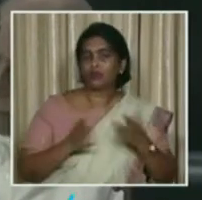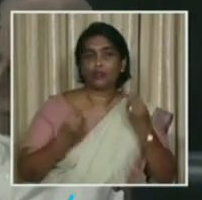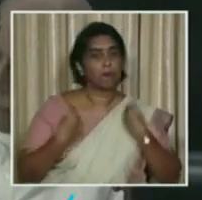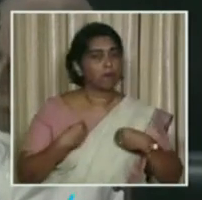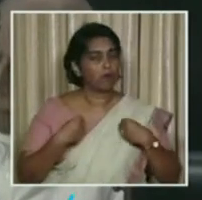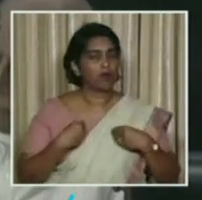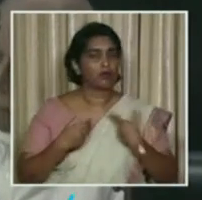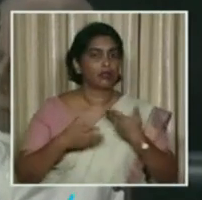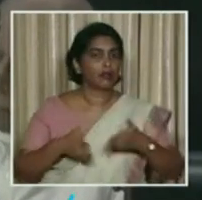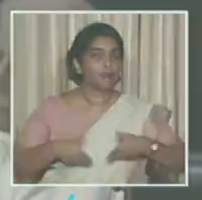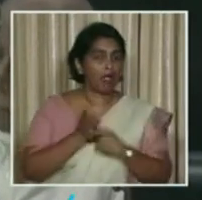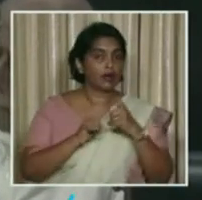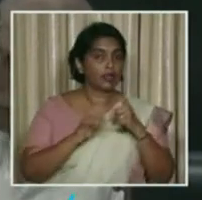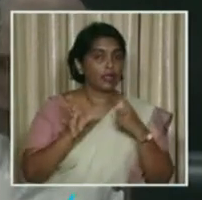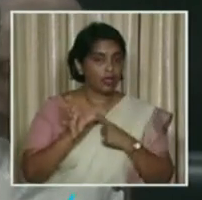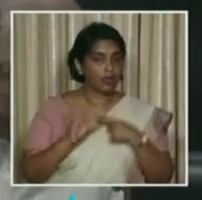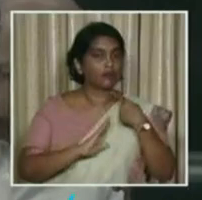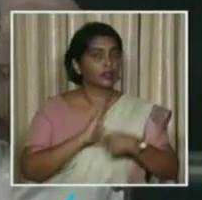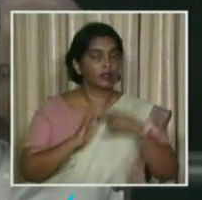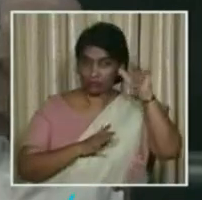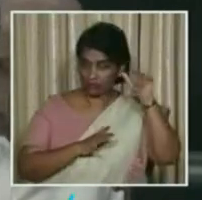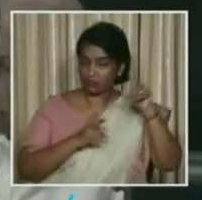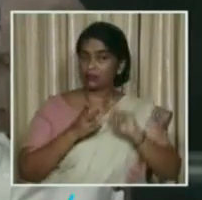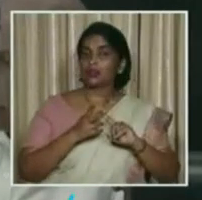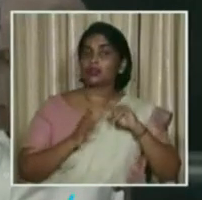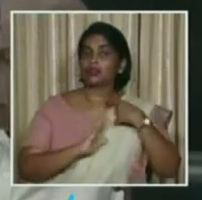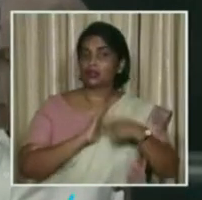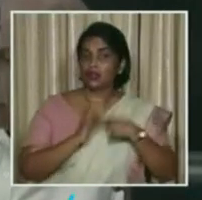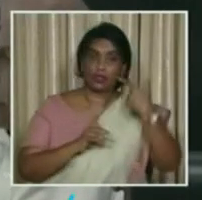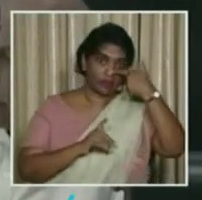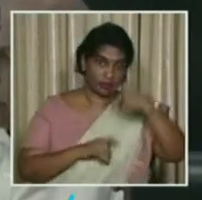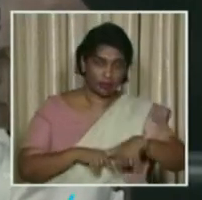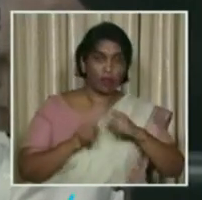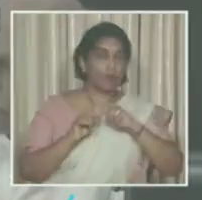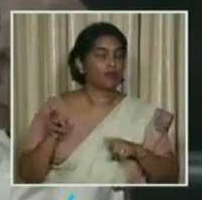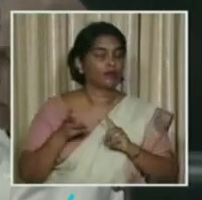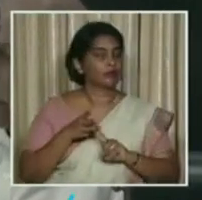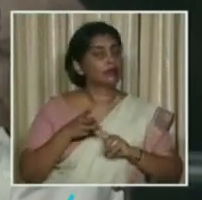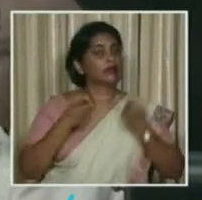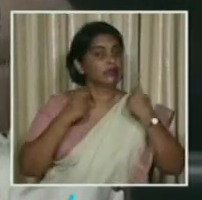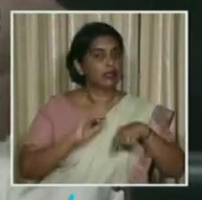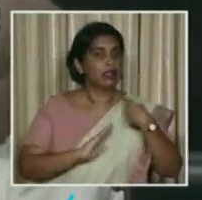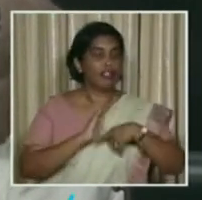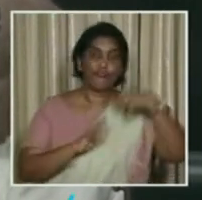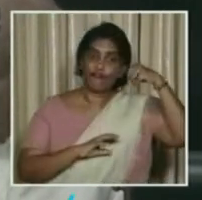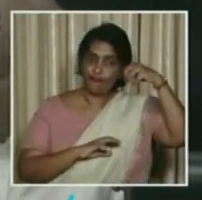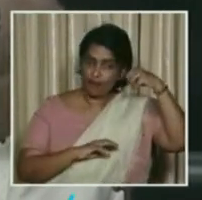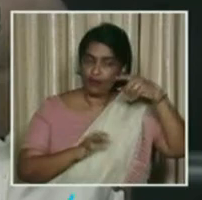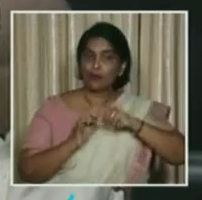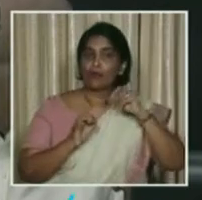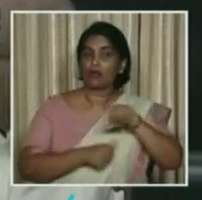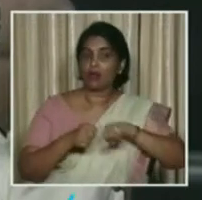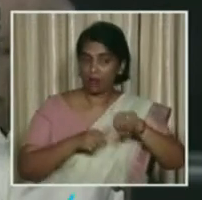ලබන මාර්ග සංවර්ධන අධිකාරිය ශ්‍රී ලංකා ගුවන් සේවය ශ්‍රී ලංකා ඛනිජ තෙල් නීතිගත සංස්ථාව හා ලංකා විදුලි බලය මණ්ඩල